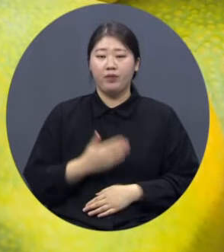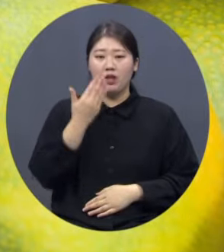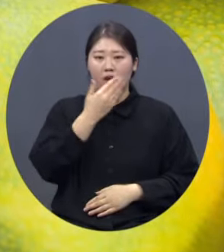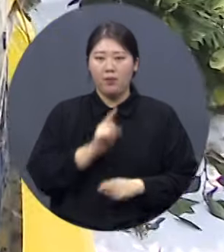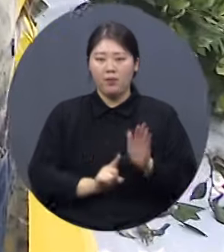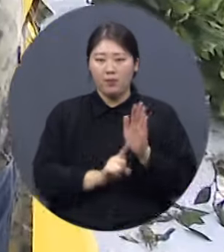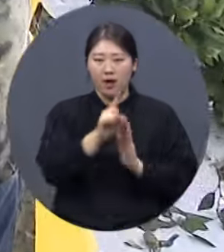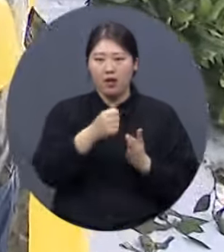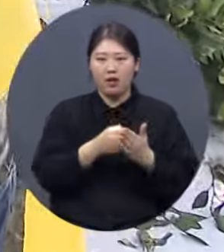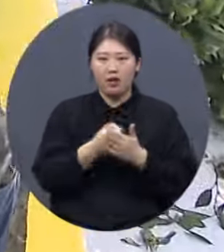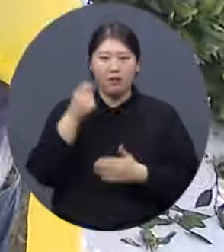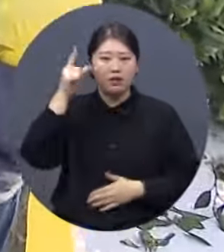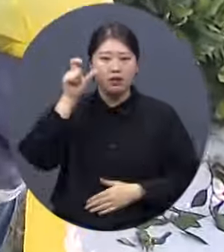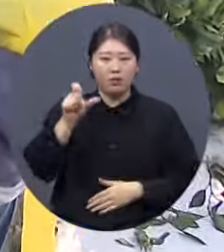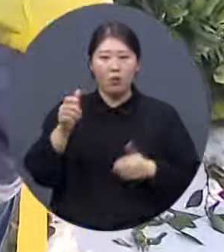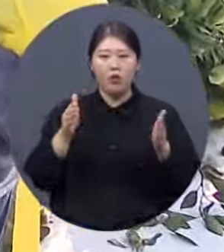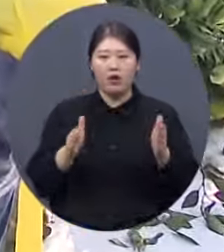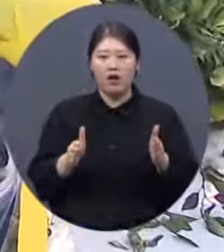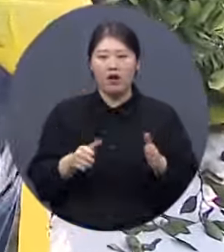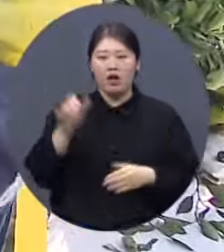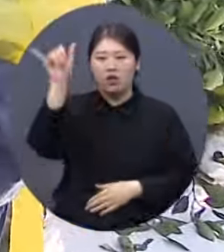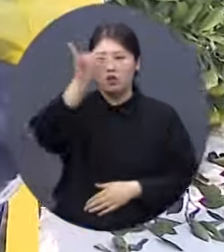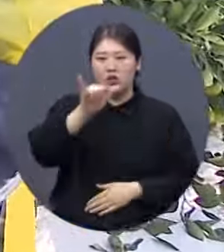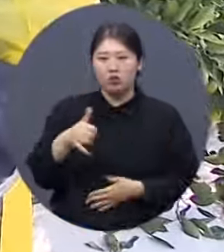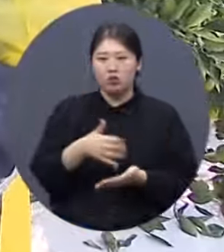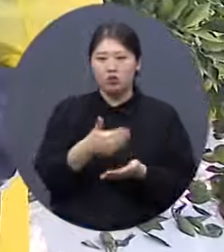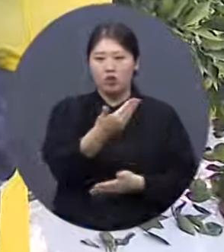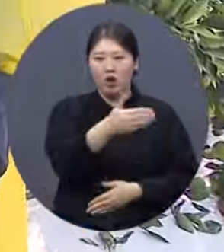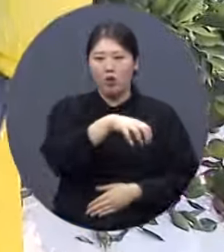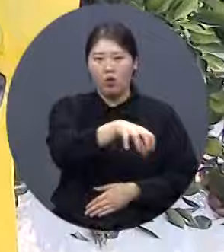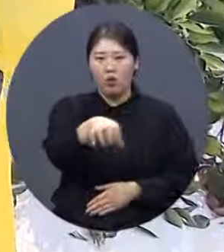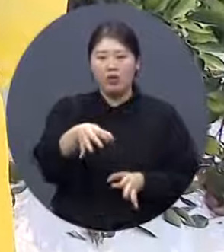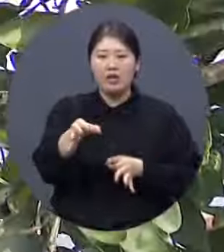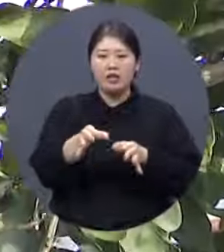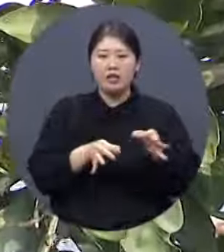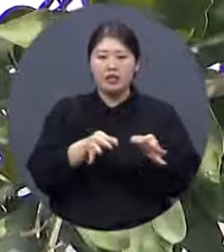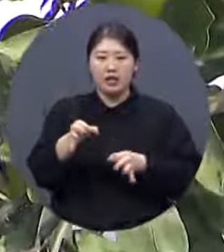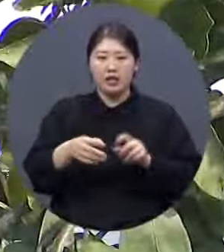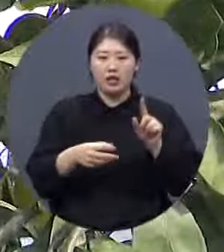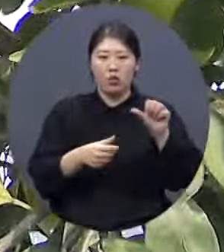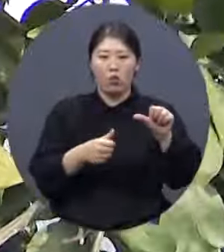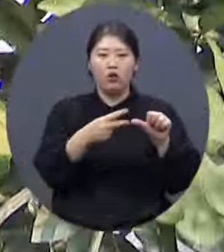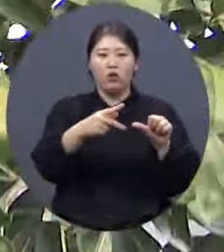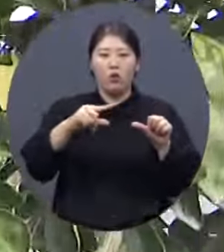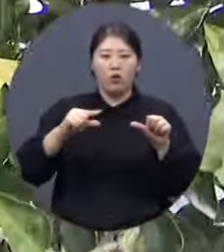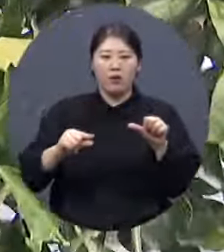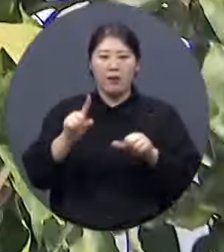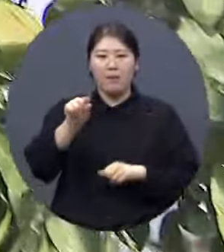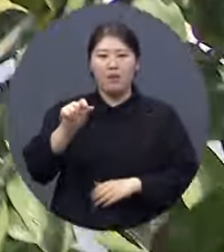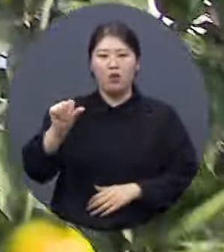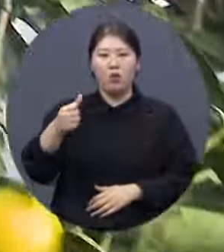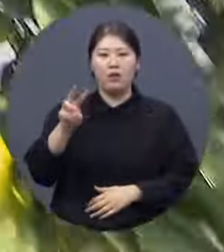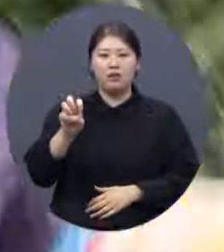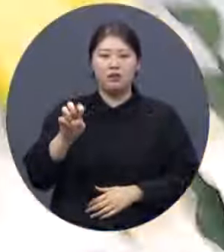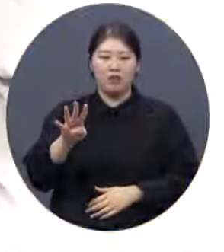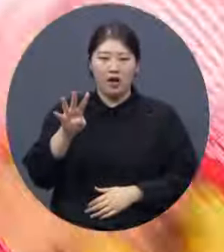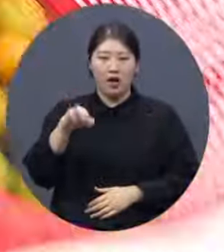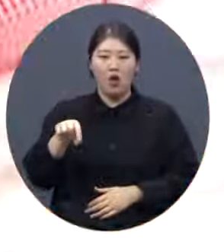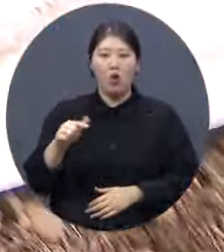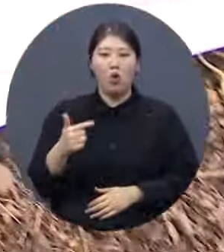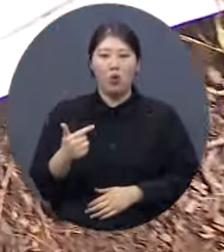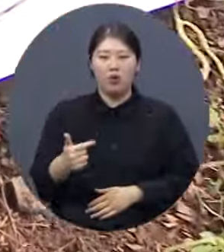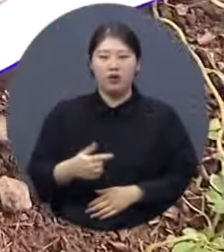보름 동안 전국 9개 도매시장 감귤 평균 가격은 5kg 한 상자에 1,543원으로